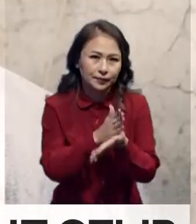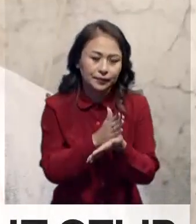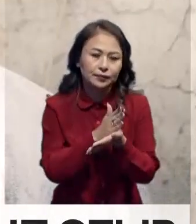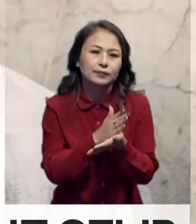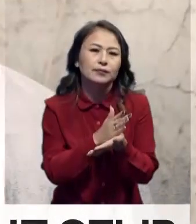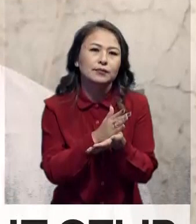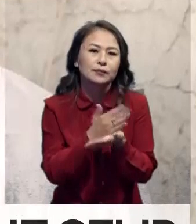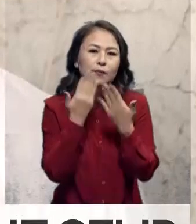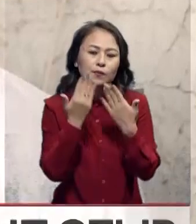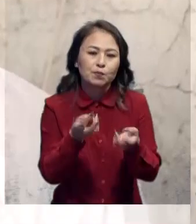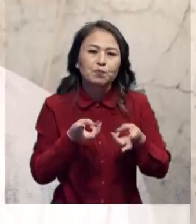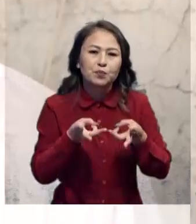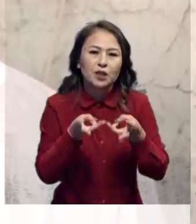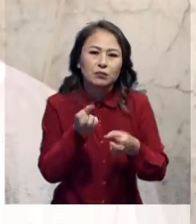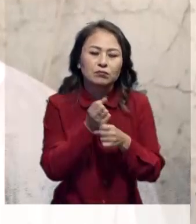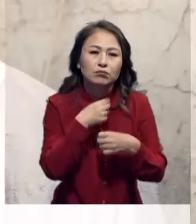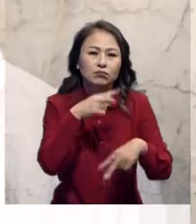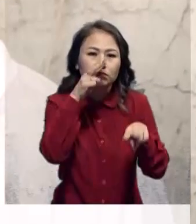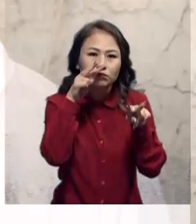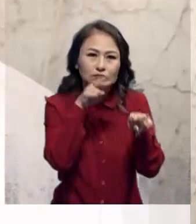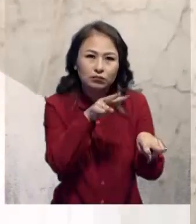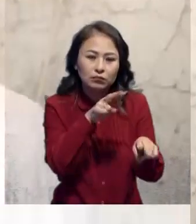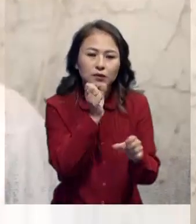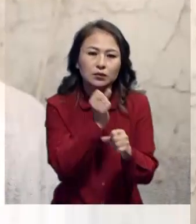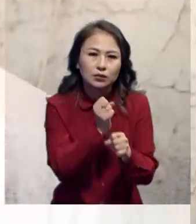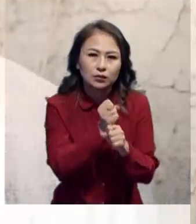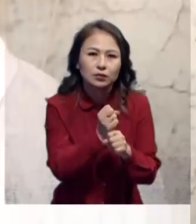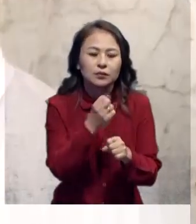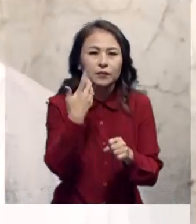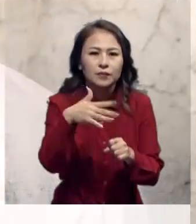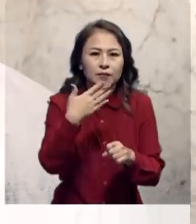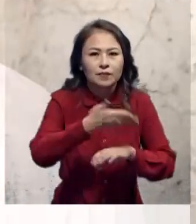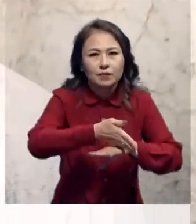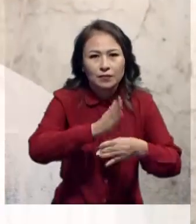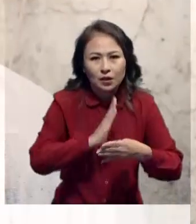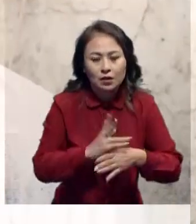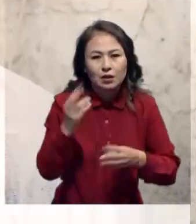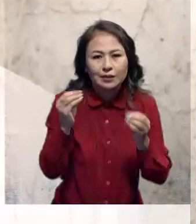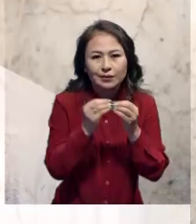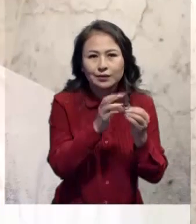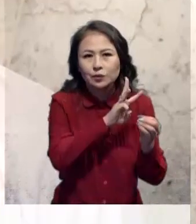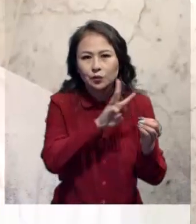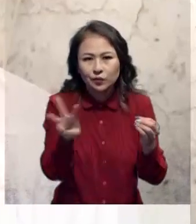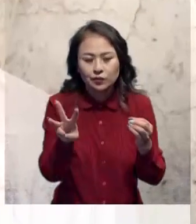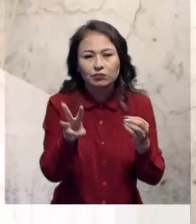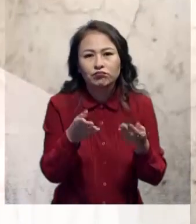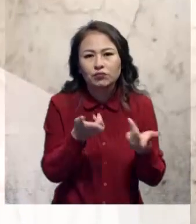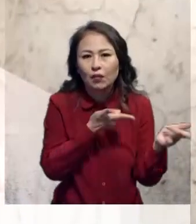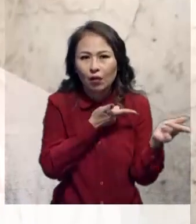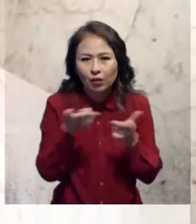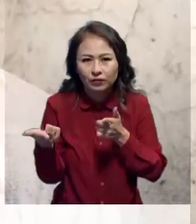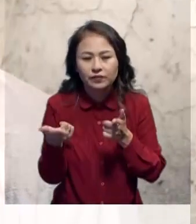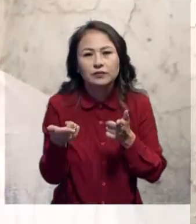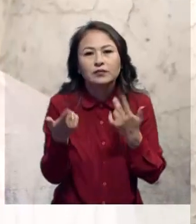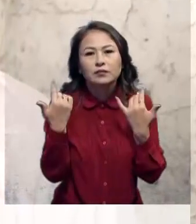нанда істеймін, осы пешке қараймын мен. Осы бір салғанда 50 нан саламын. 10 минутта шығып отырады. Шыққан нанға сұраныс